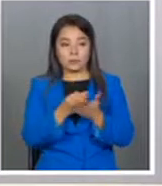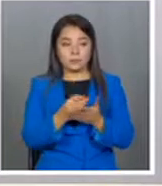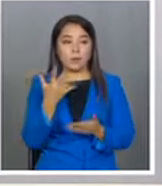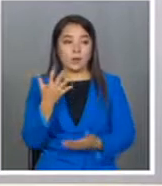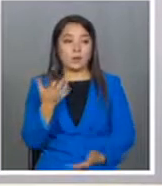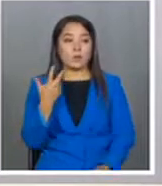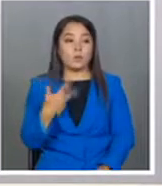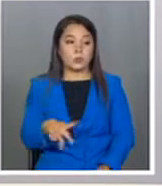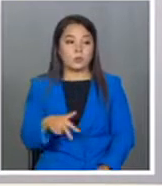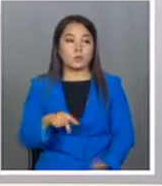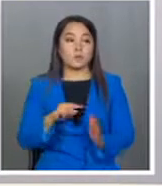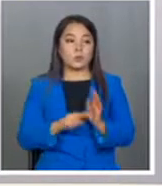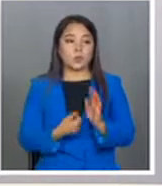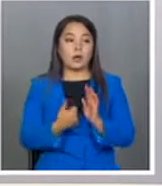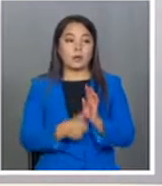530.166 азайтылған